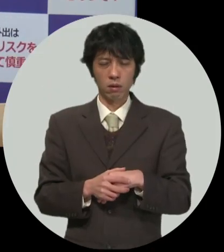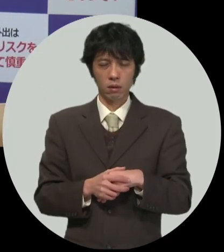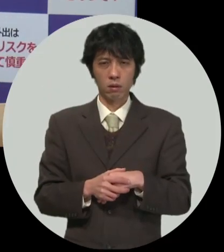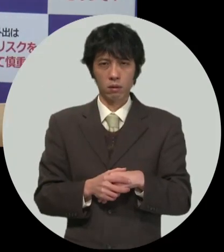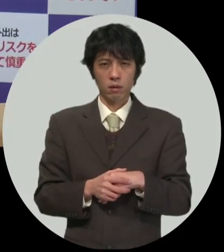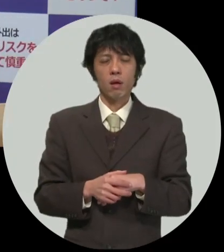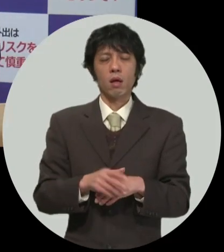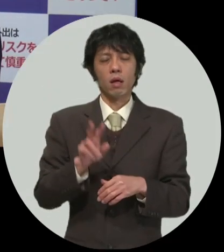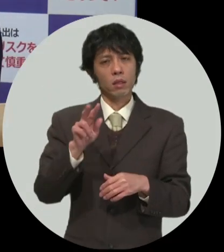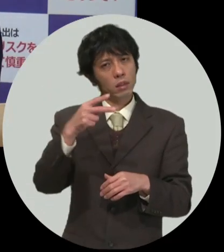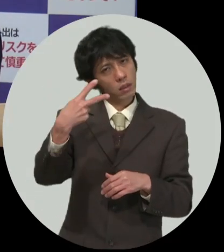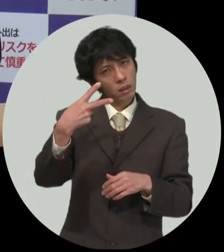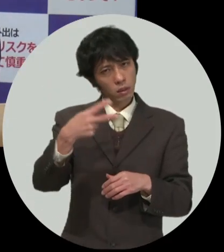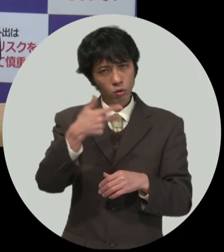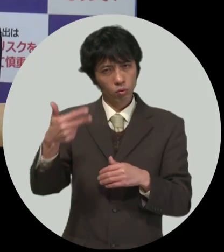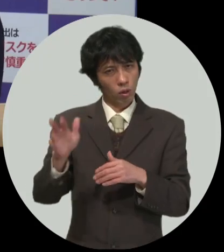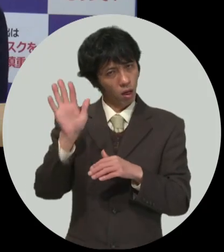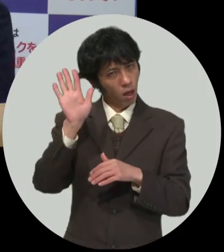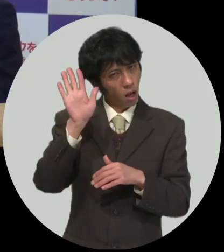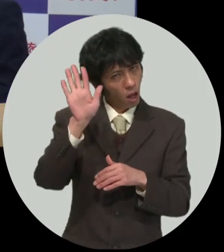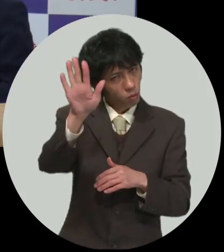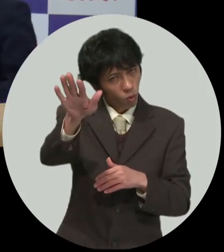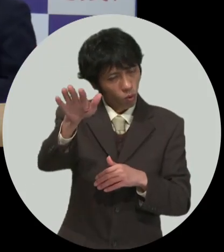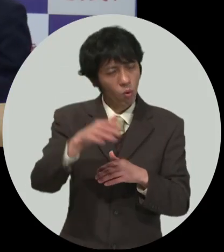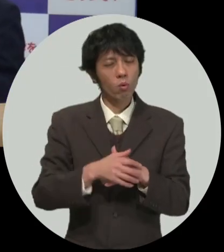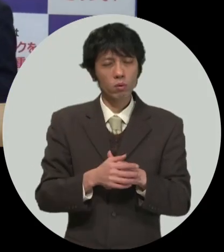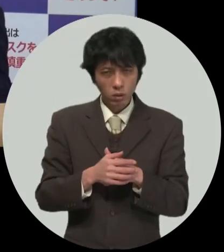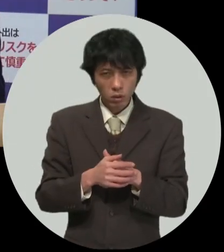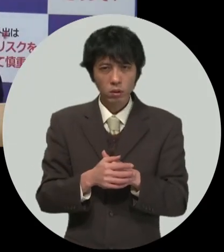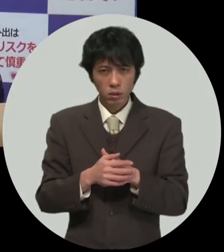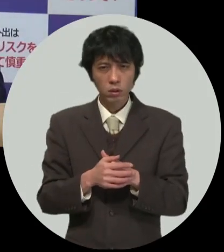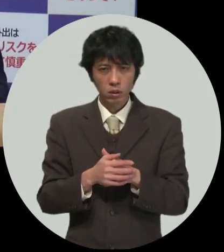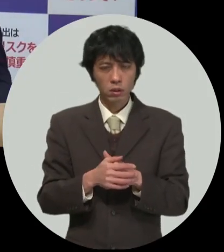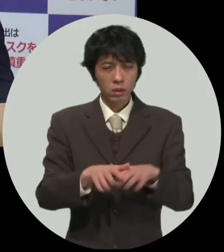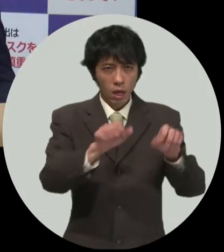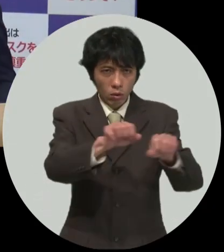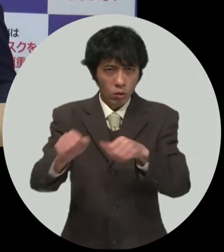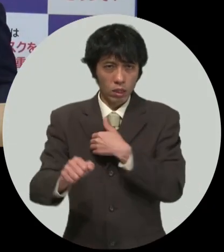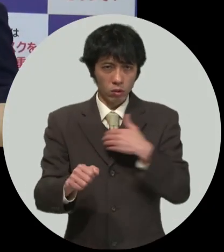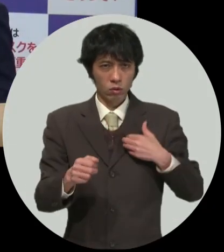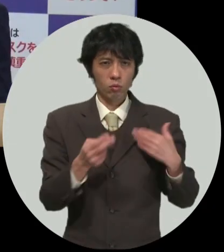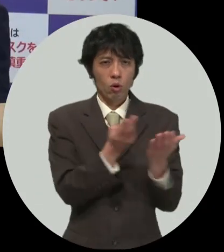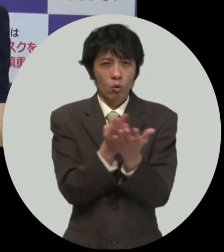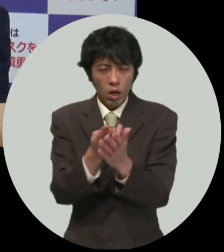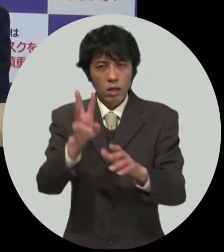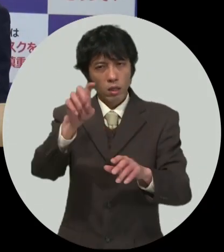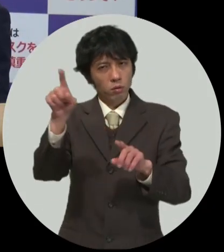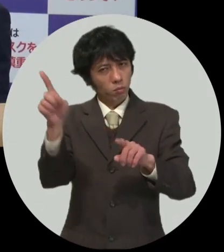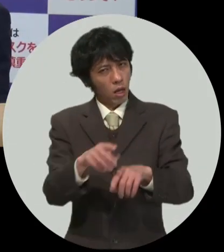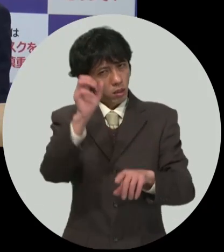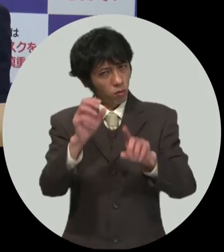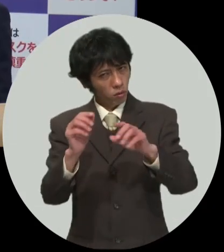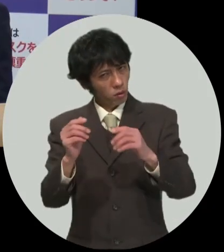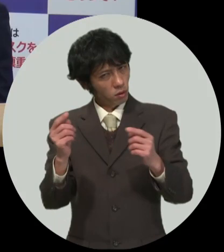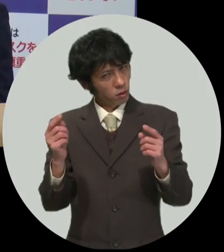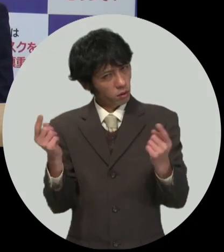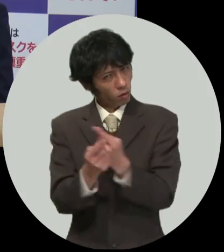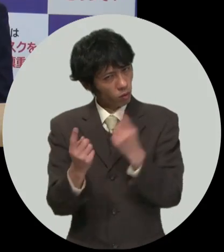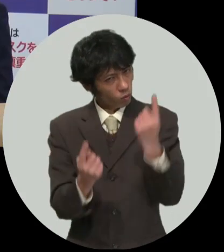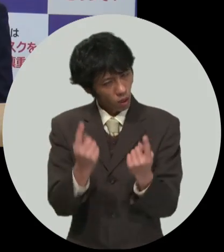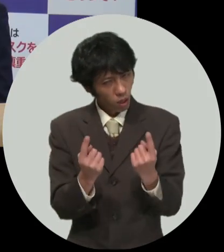間後に必要とされる各病床が 30% になるかどうかについては、どれぐらい